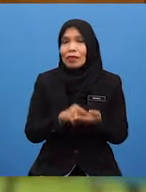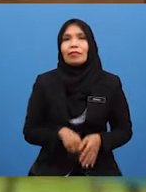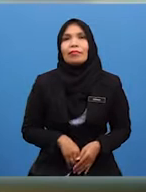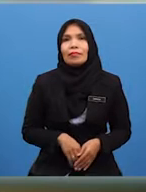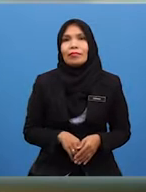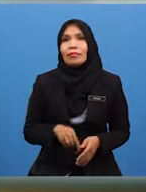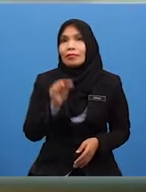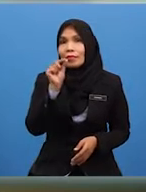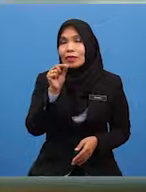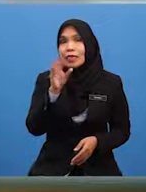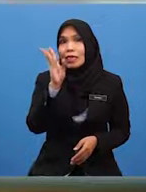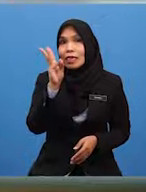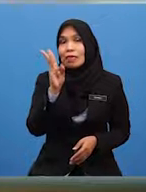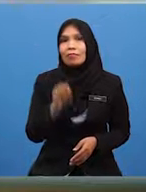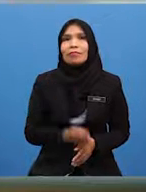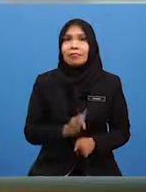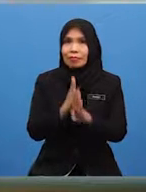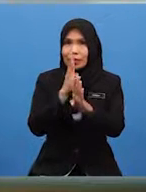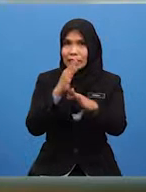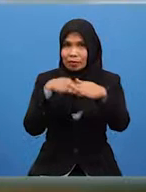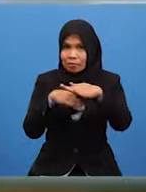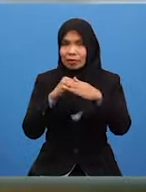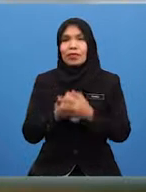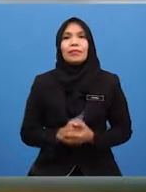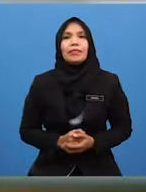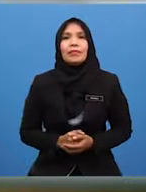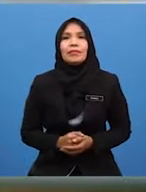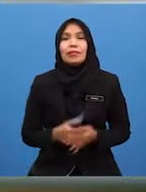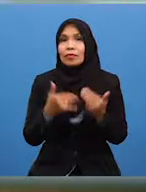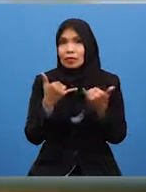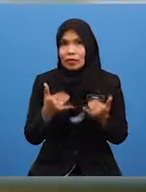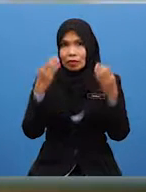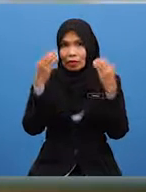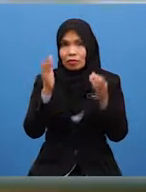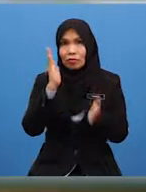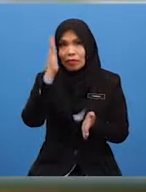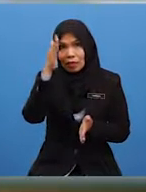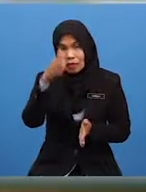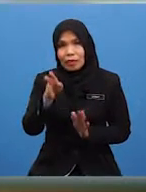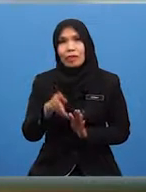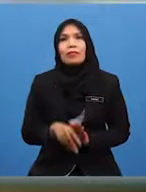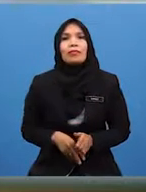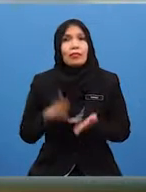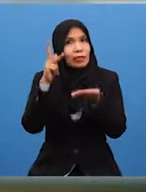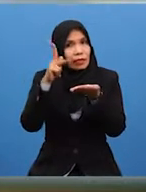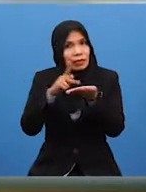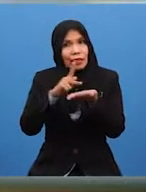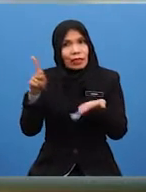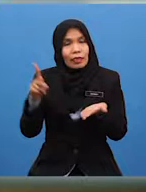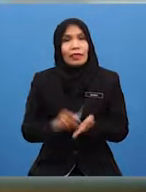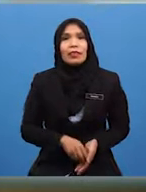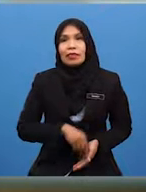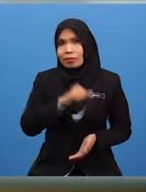bawah. Murid-murid, sekarang cikgu akan perkenalkan abjad